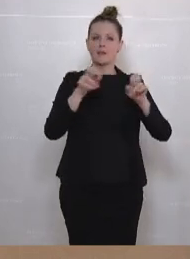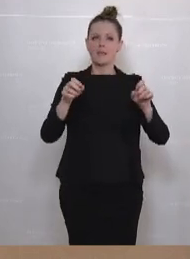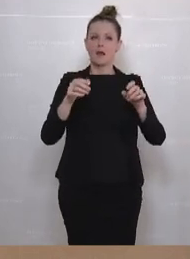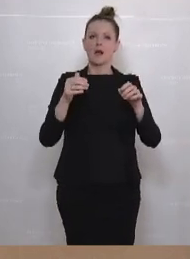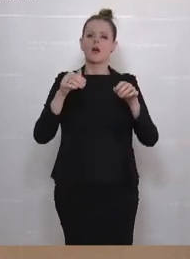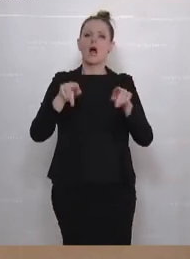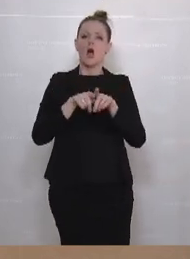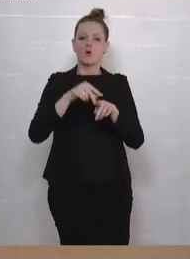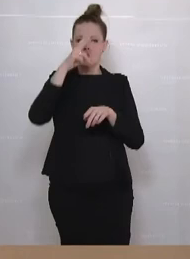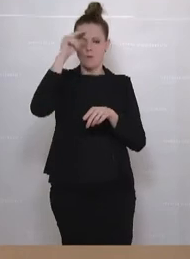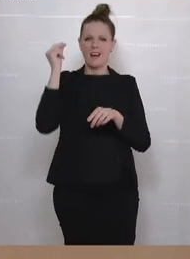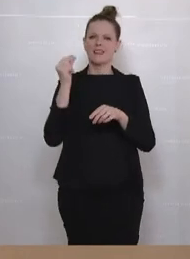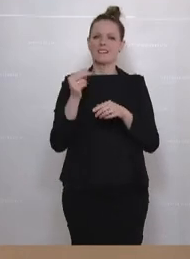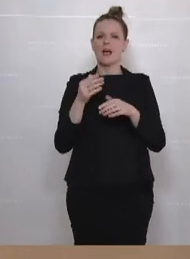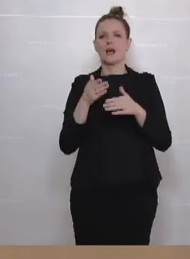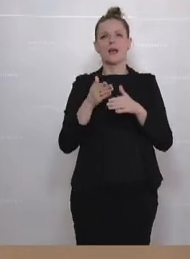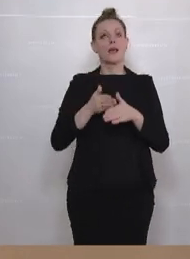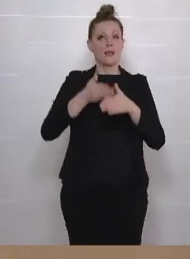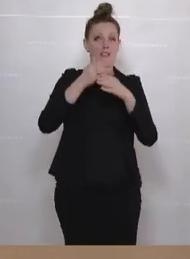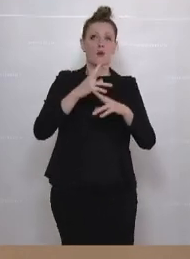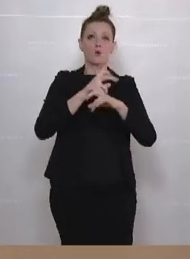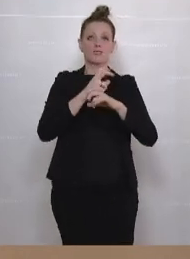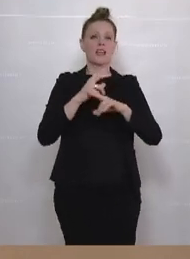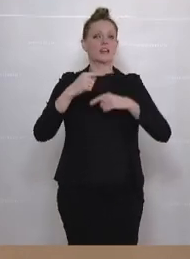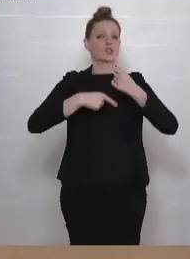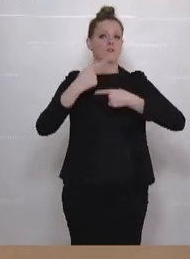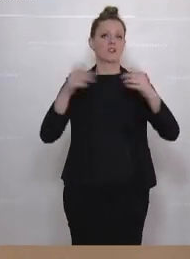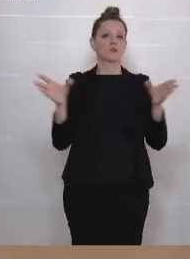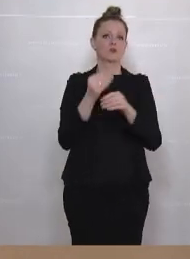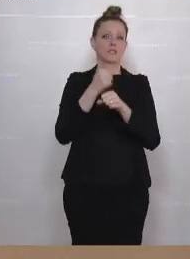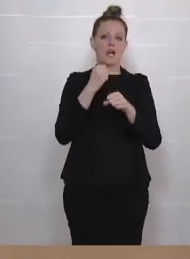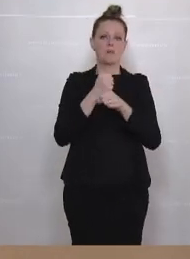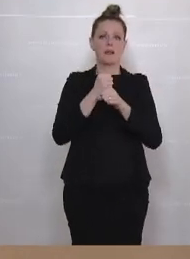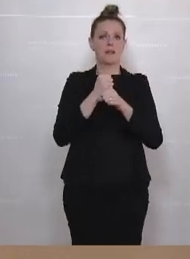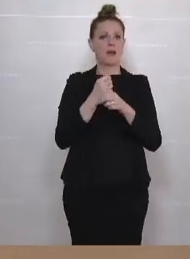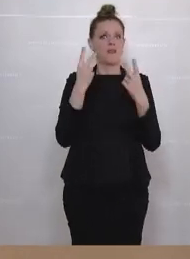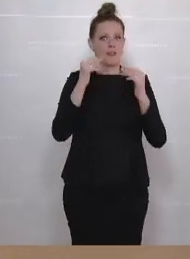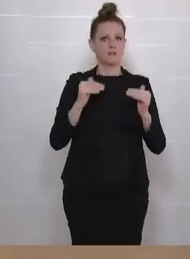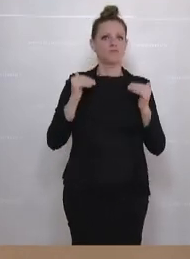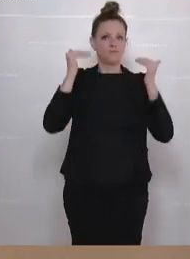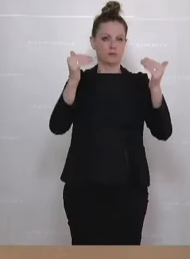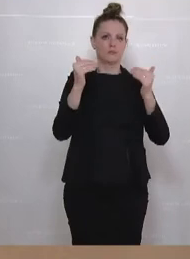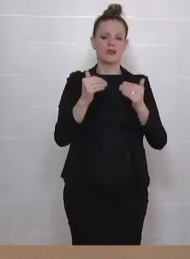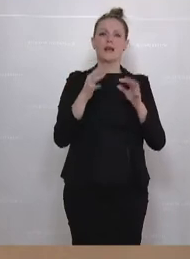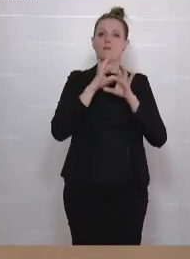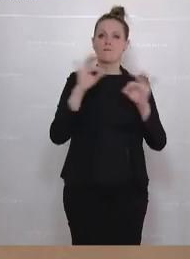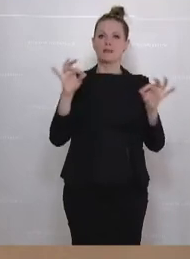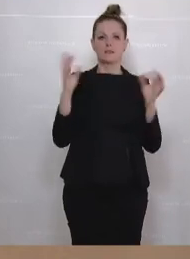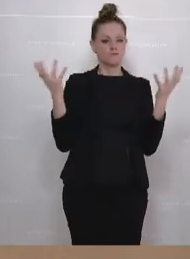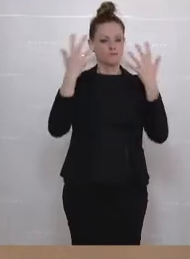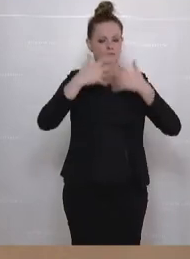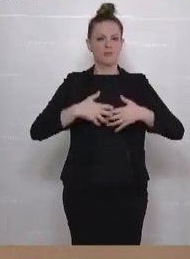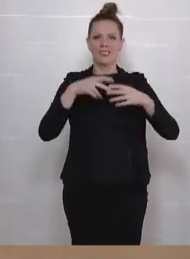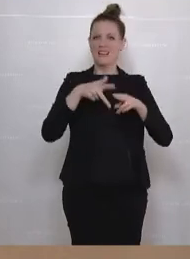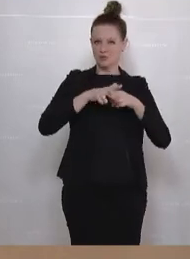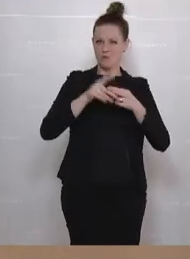Thema der humanitären Hilfe innerhalb der österreichischen Entwicklungszusammenarbeit aufwerten. Es geht auch um ein besseres Zusammenspiel der Instrumente. Wir müssen zur